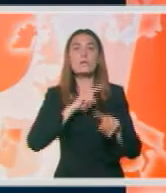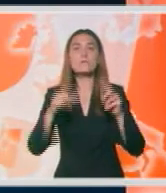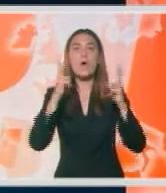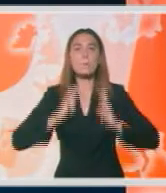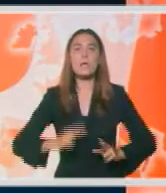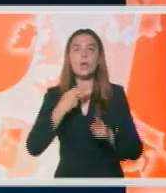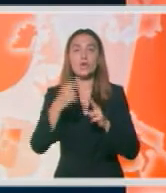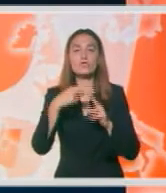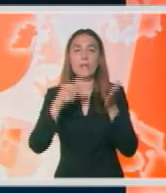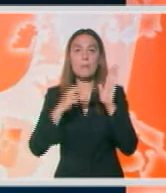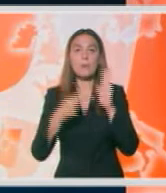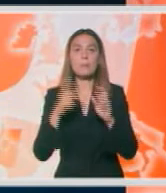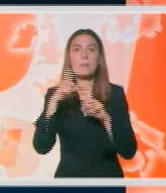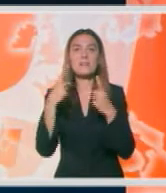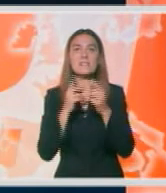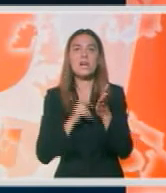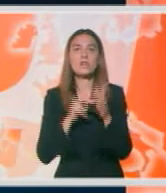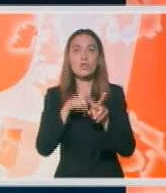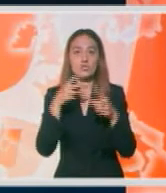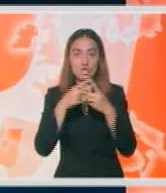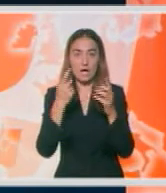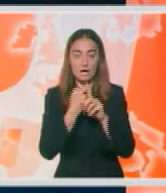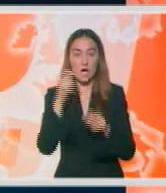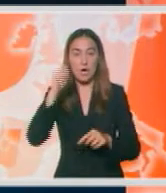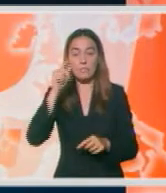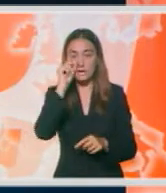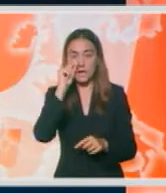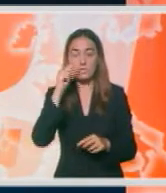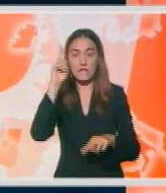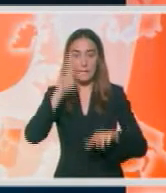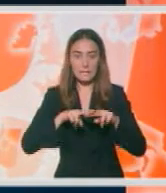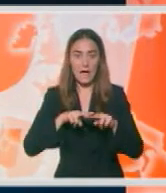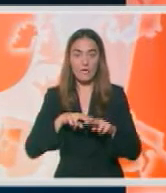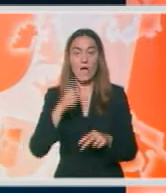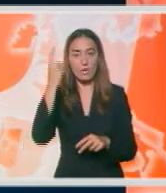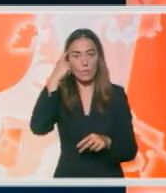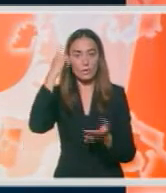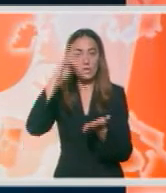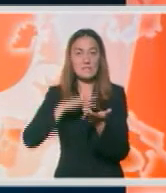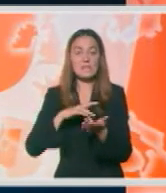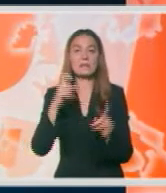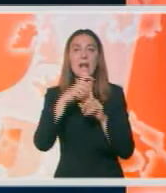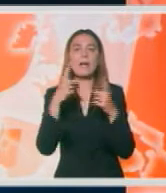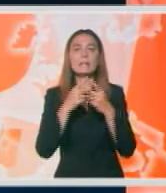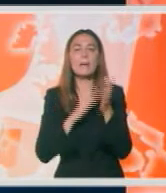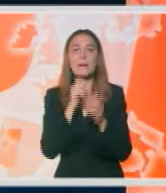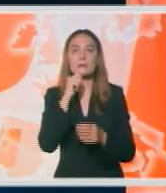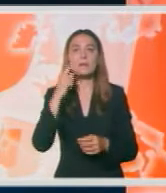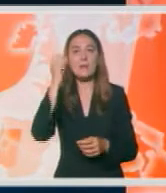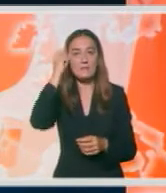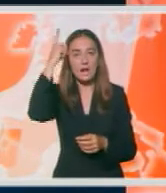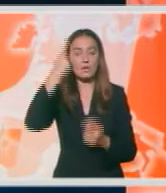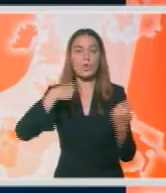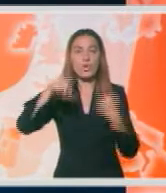mirnog rešavanja problema u Sandžaku. Sandžački odbor za ljudska prava, Urban In, Kulturni centar Damad i Sandžački